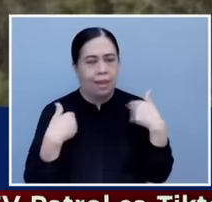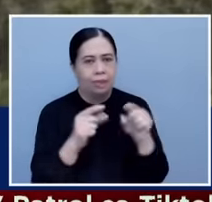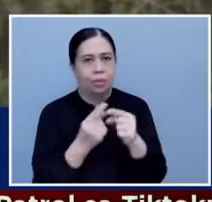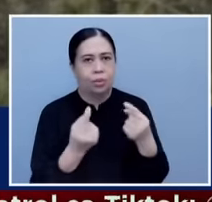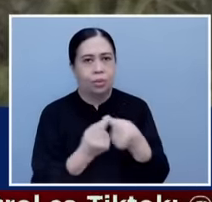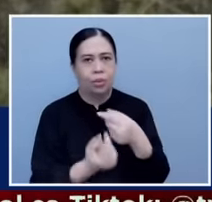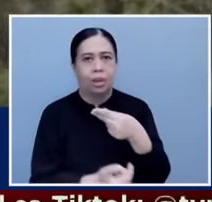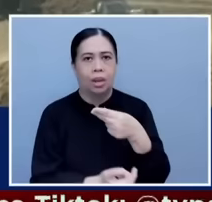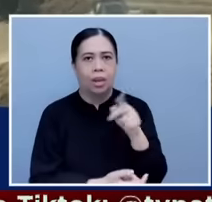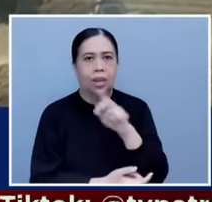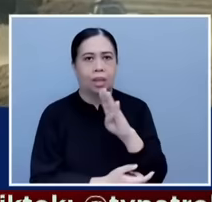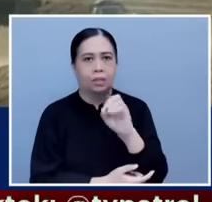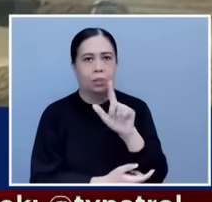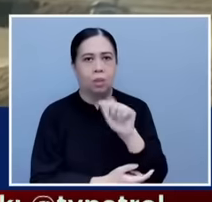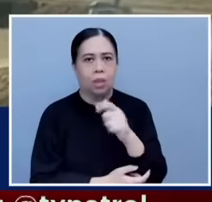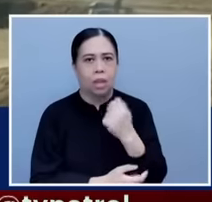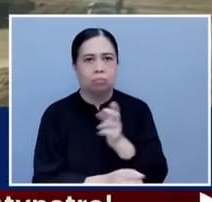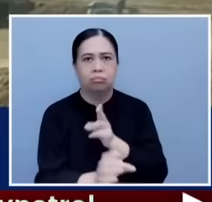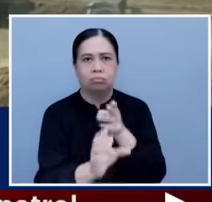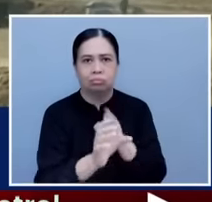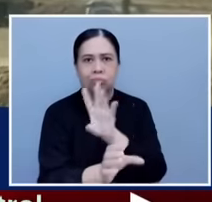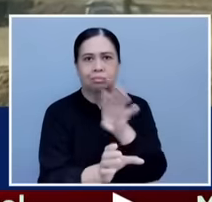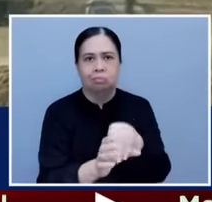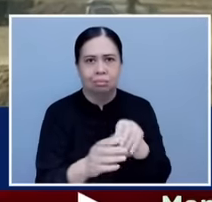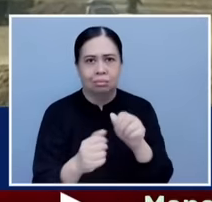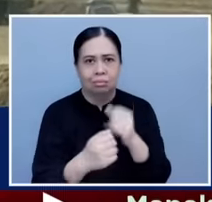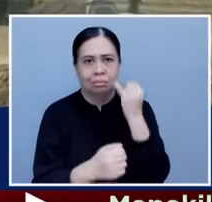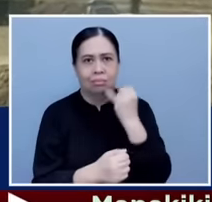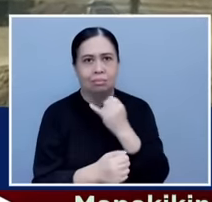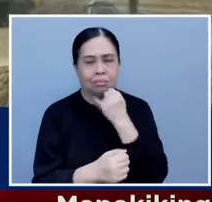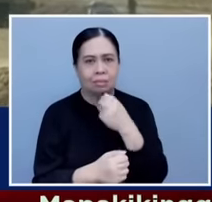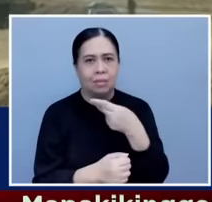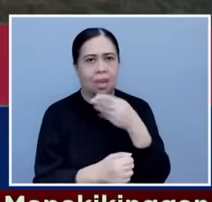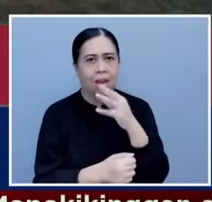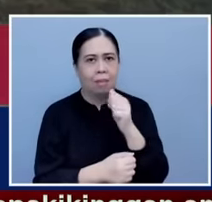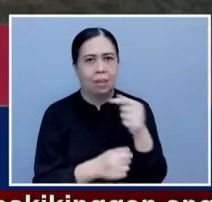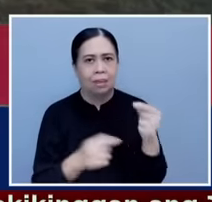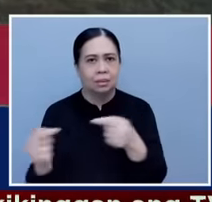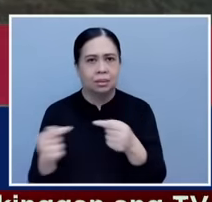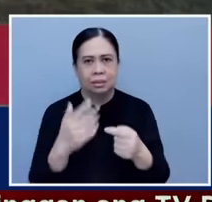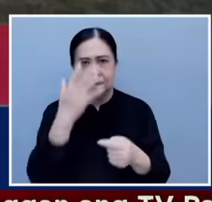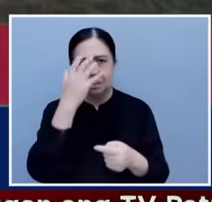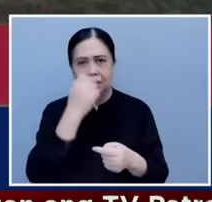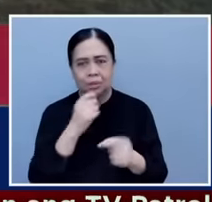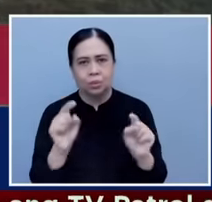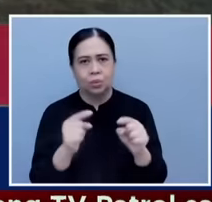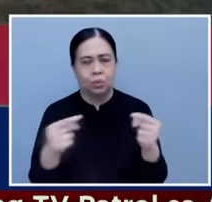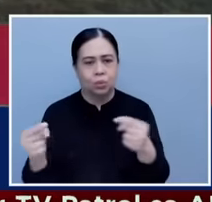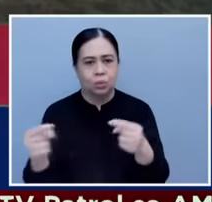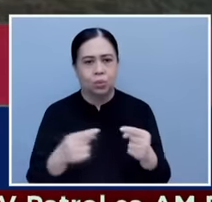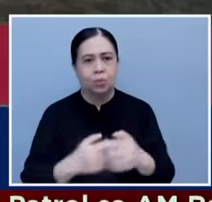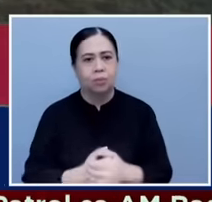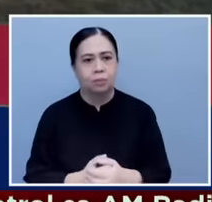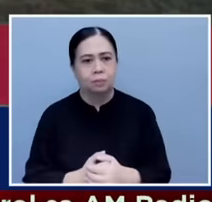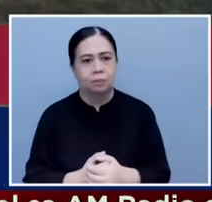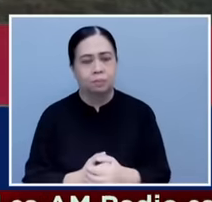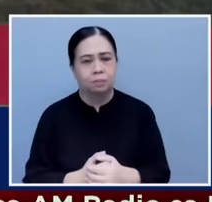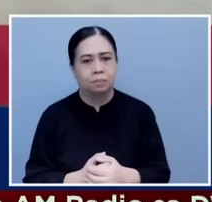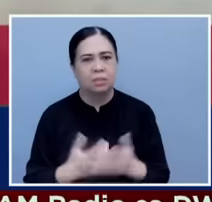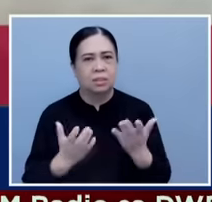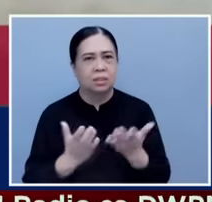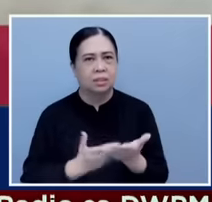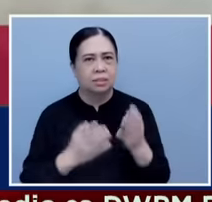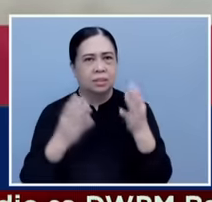Hezbollah na nanghihimasok ngayon sa Israel-Hamas conflict. Nag-decision po ako mag-stay kasi sabi naman ng amo